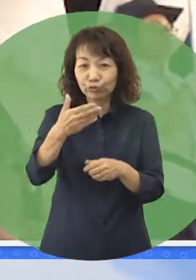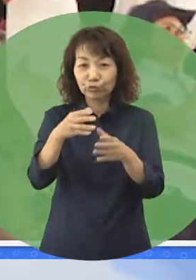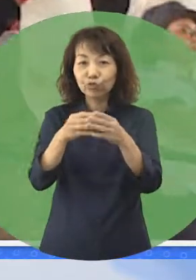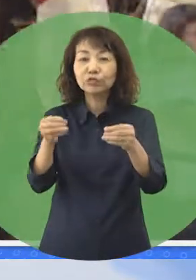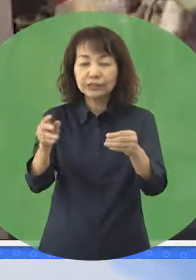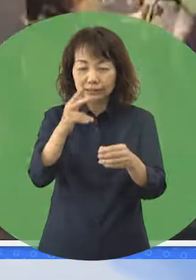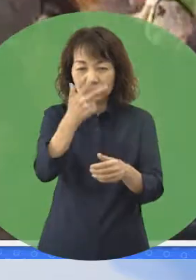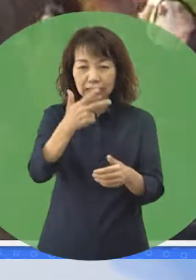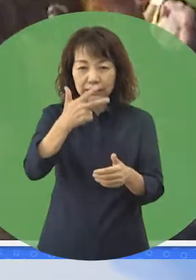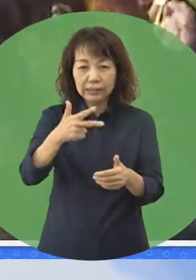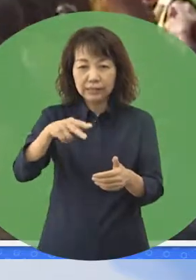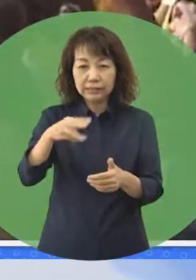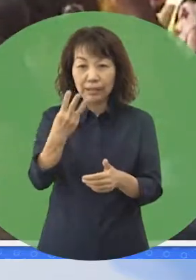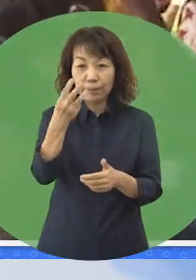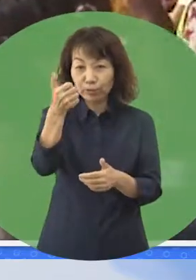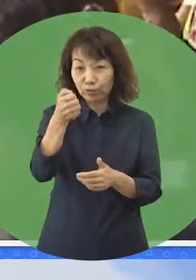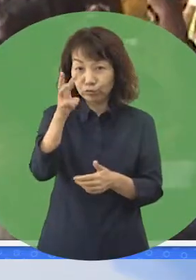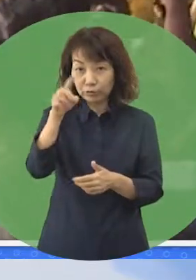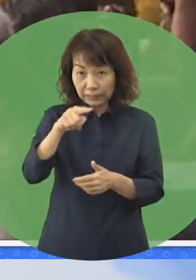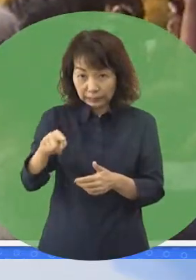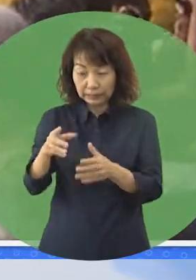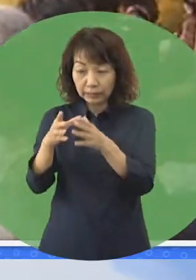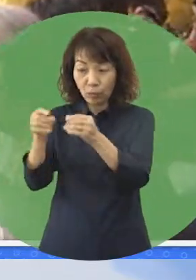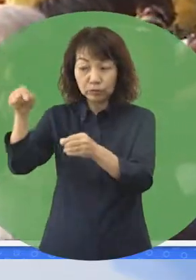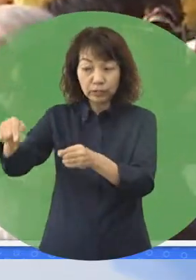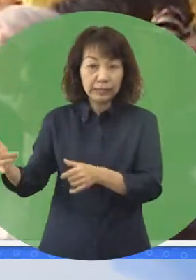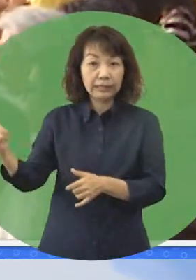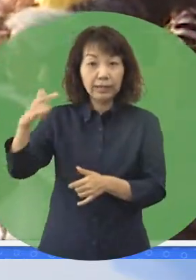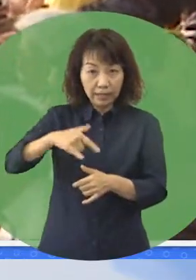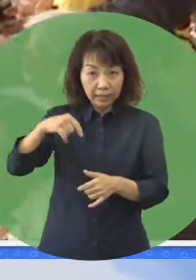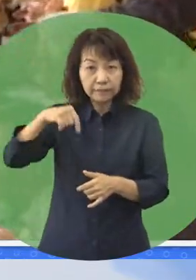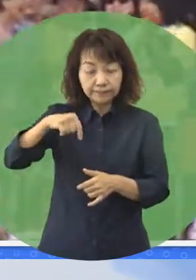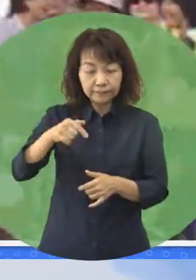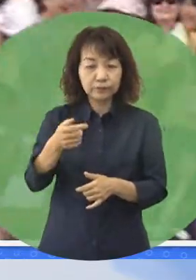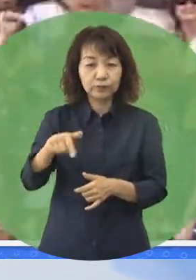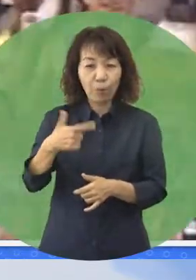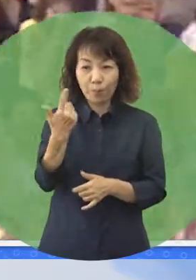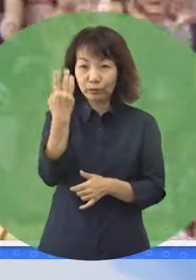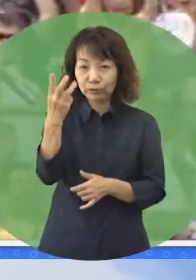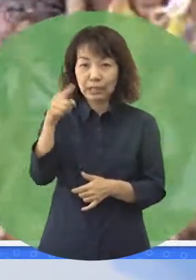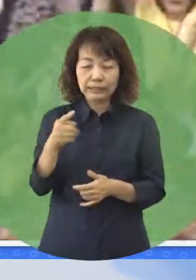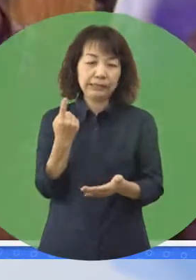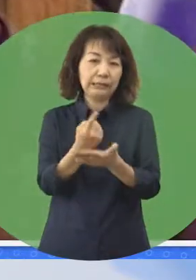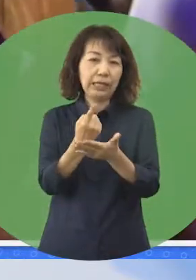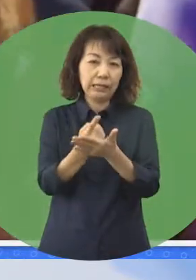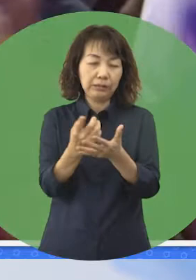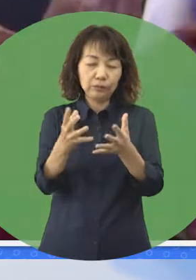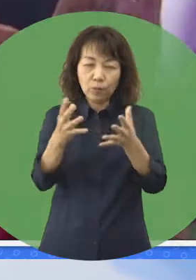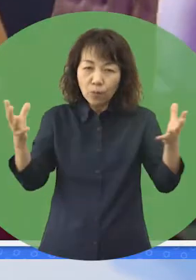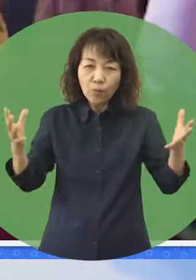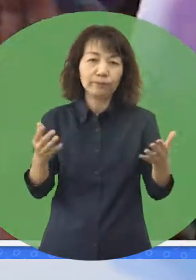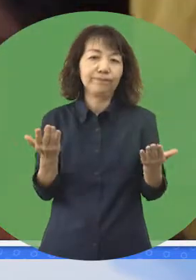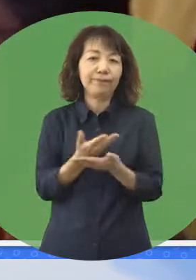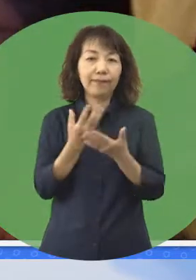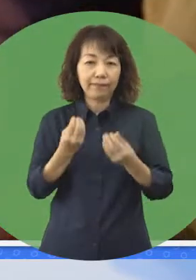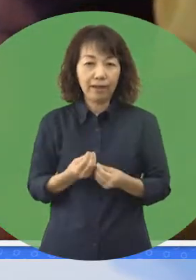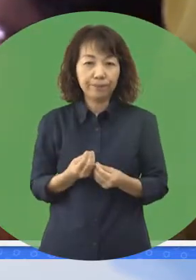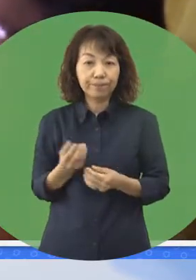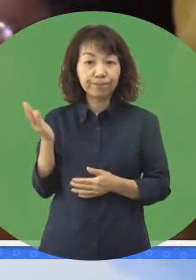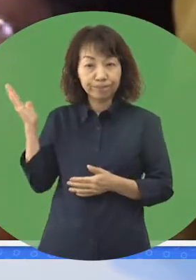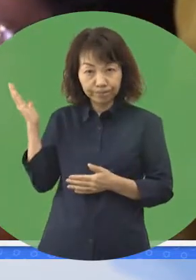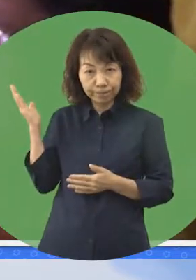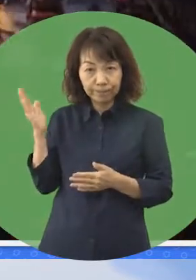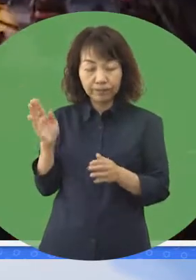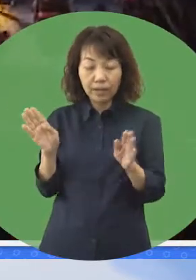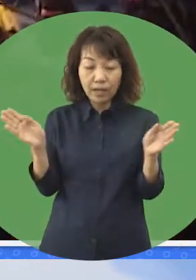7353人、国内から603人が参加し、過去最大の規模になったのじゃ。 こちらはグランドフィナーレの模